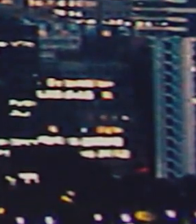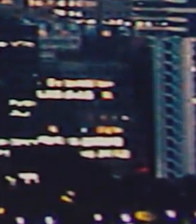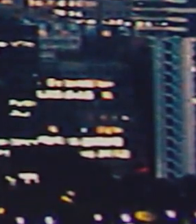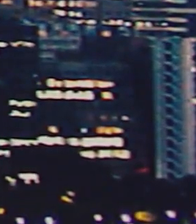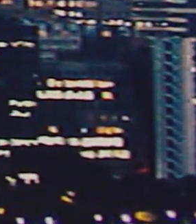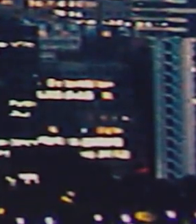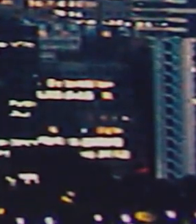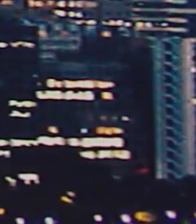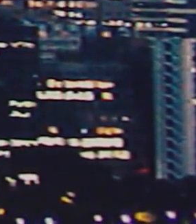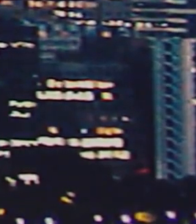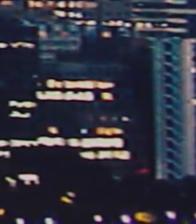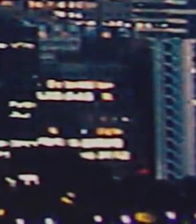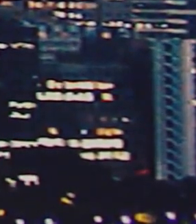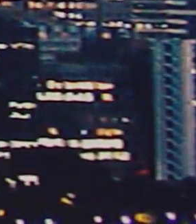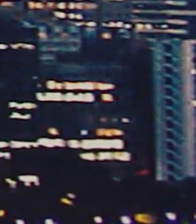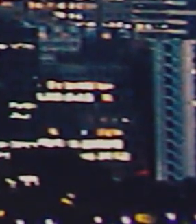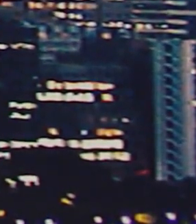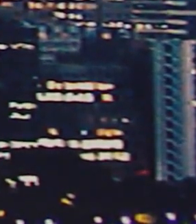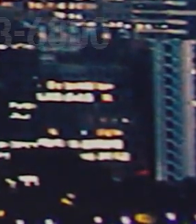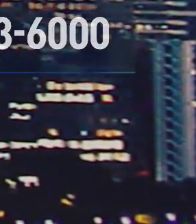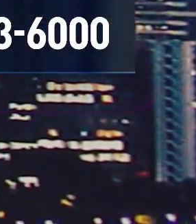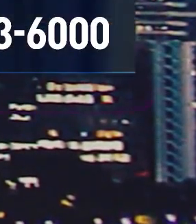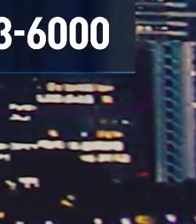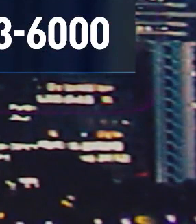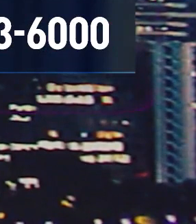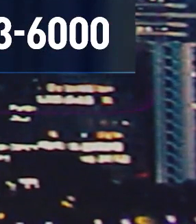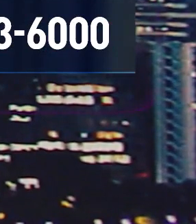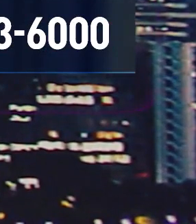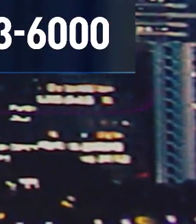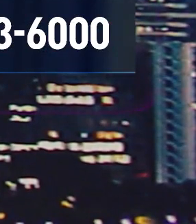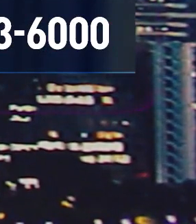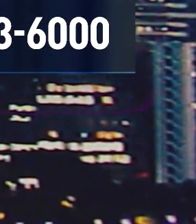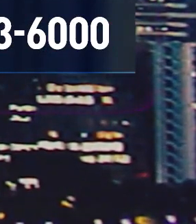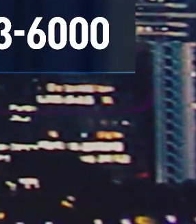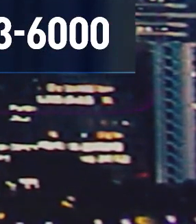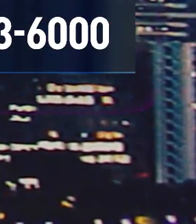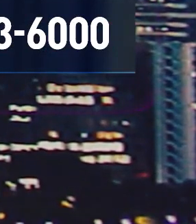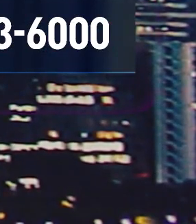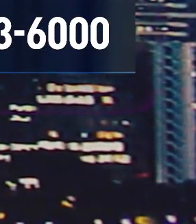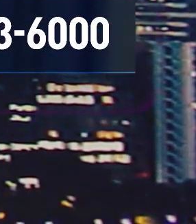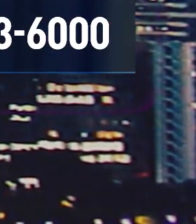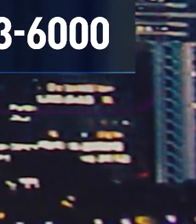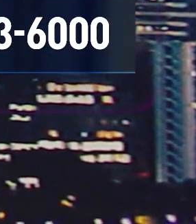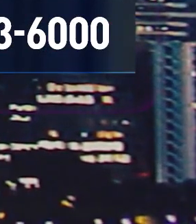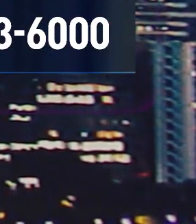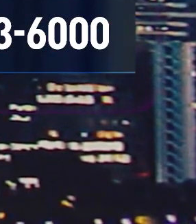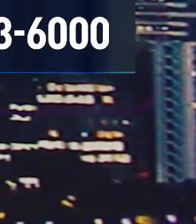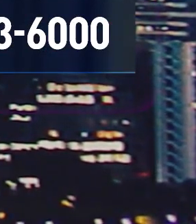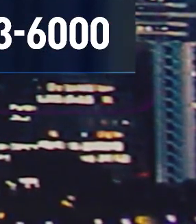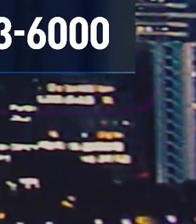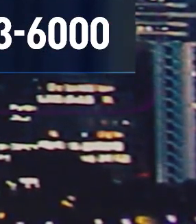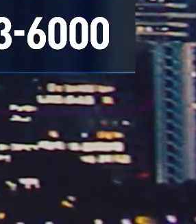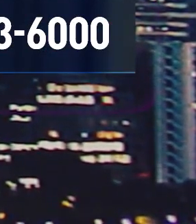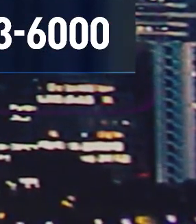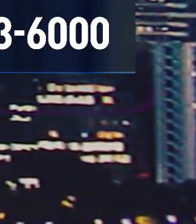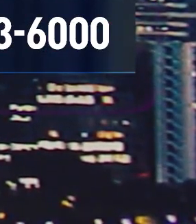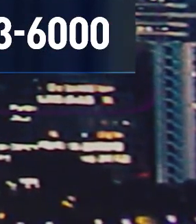있는 구독 버튼을 눌러주시면 됩니다. 그리고 제보할 게 있으면 꼭 저희한테 보내주십시오. 저희가